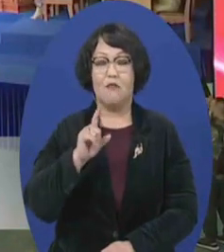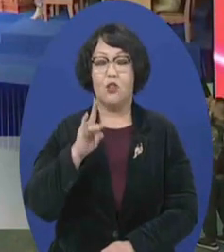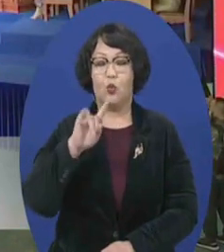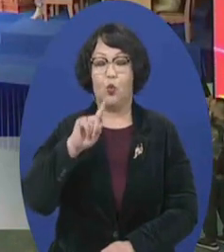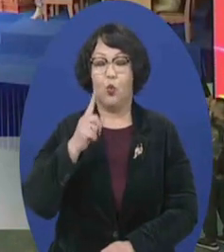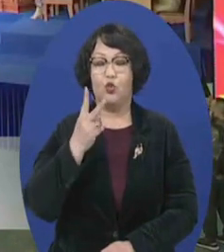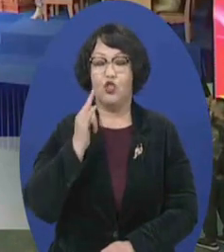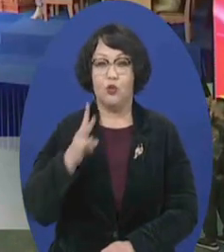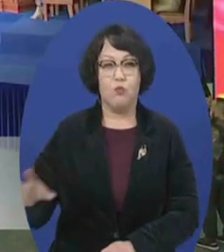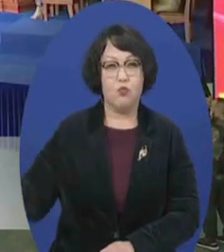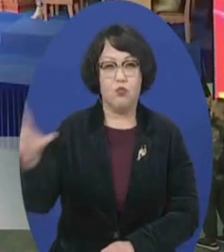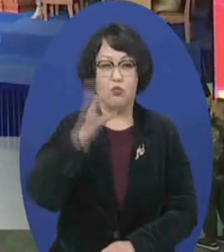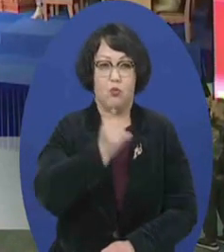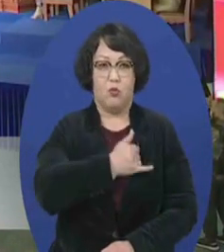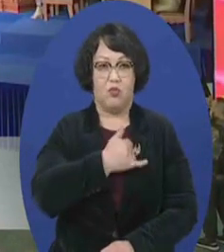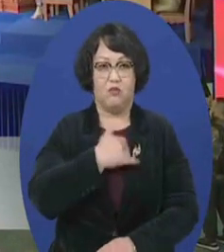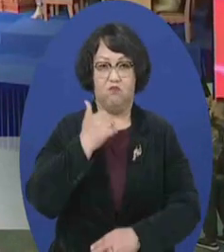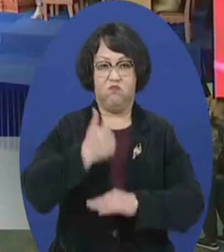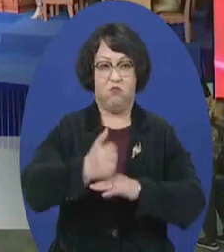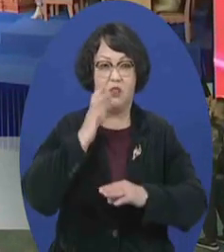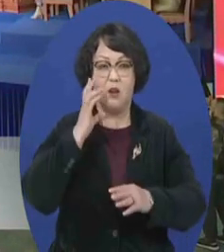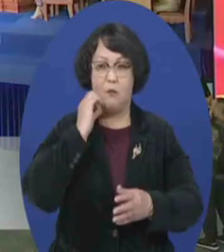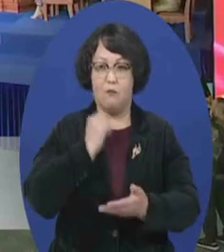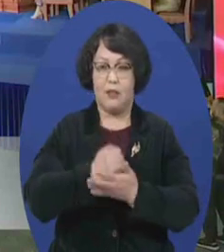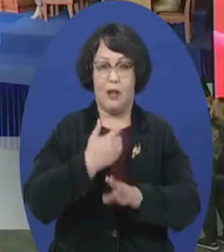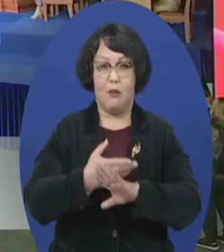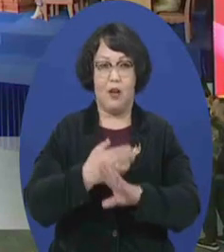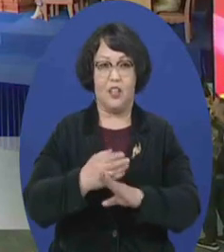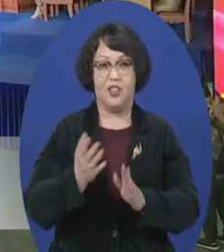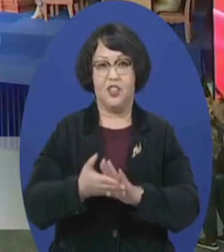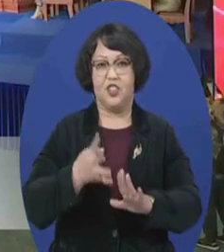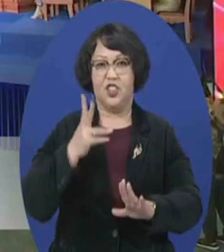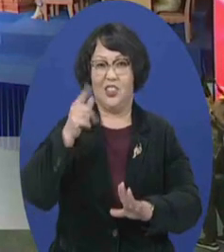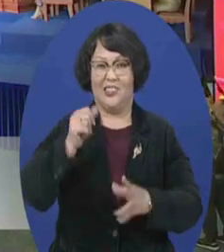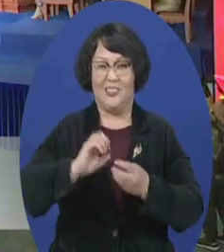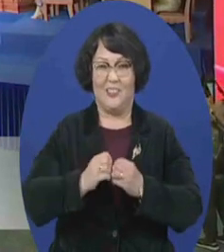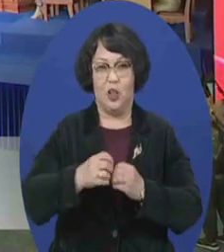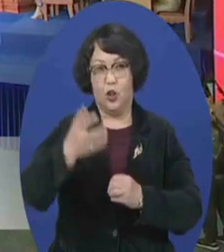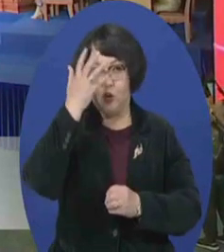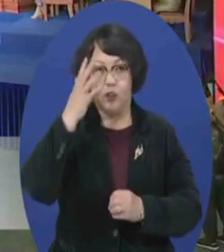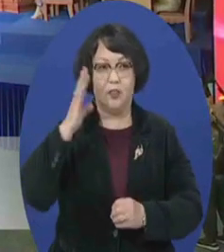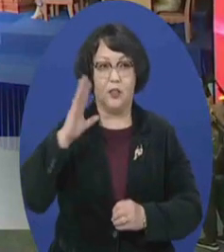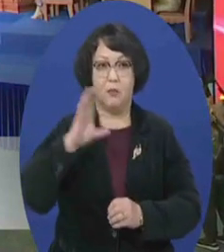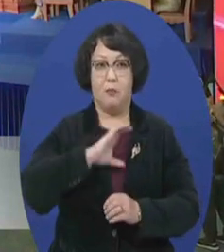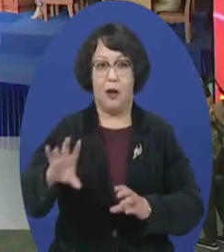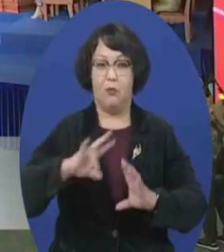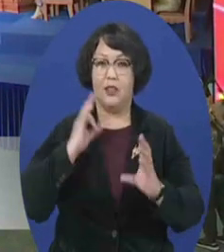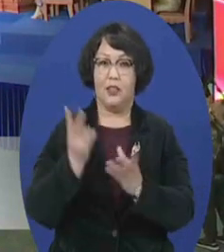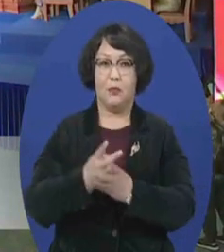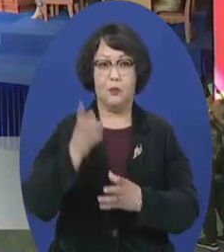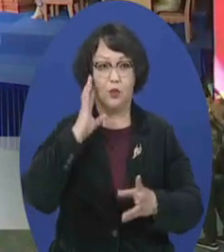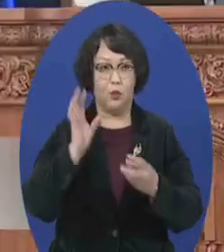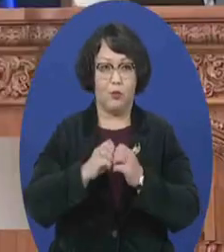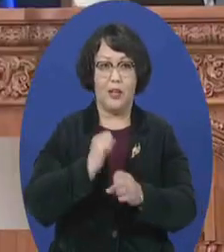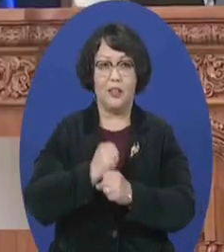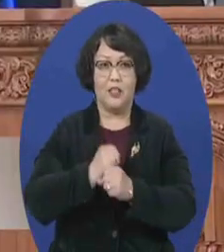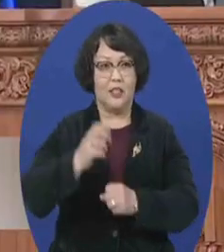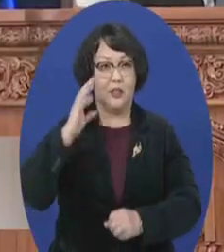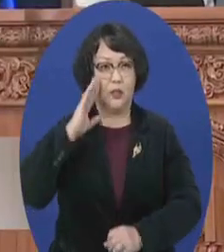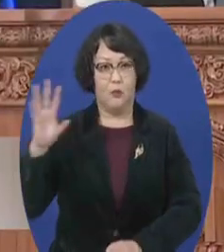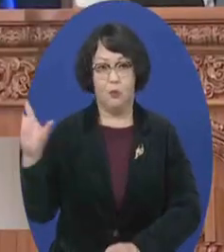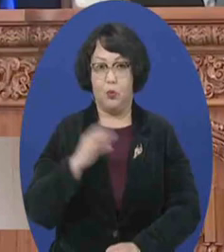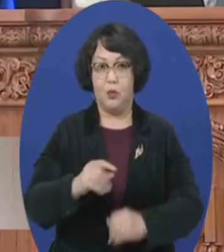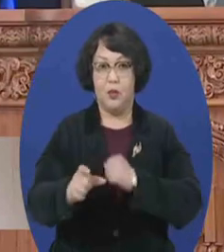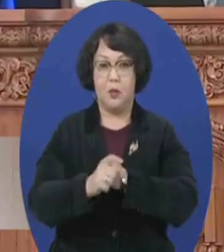хувьд батлан хамгаалахын эрх зүйн шинжлэгийг үндгээрүүлэх, төрийн цэргийн байгууллагын нэгдүүл байдлыг хангах, зэвсэг